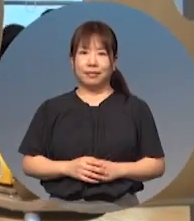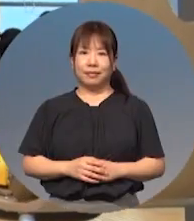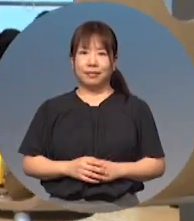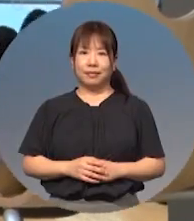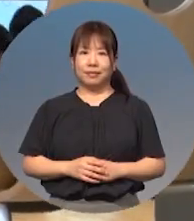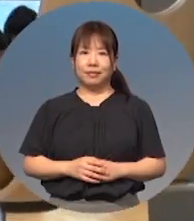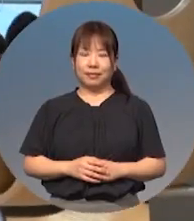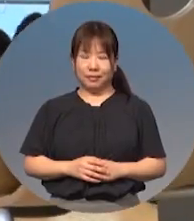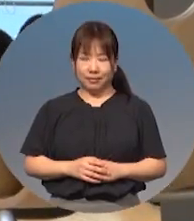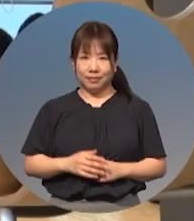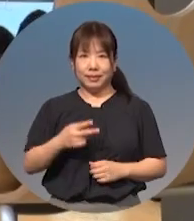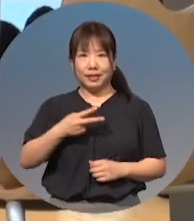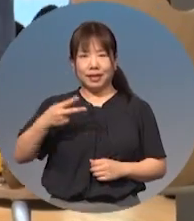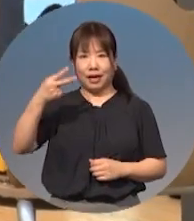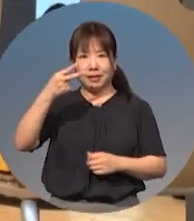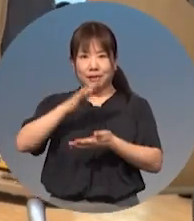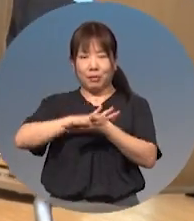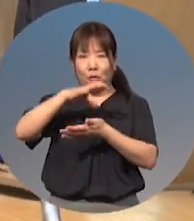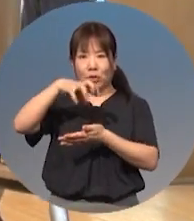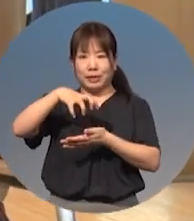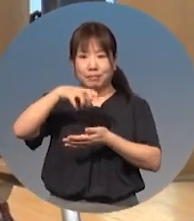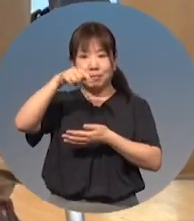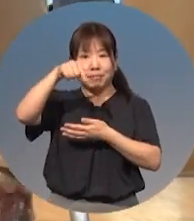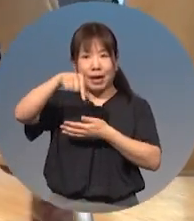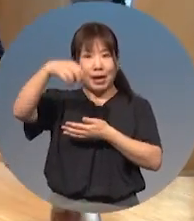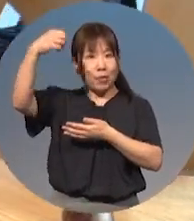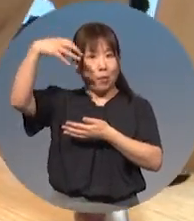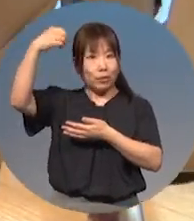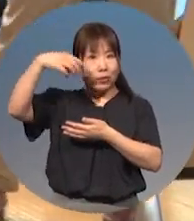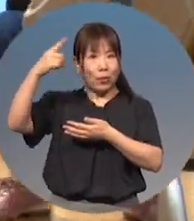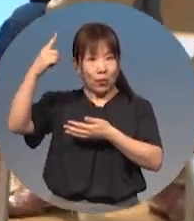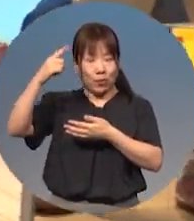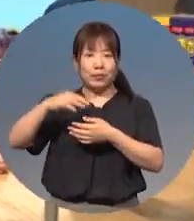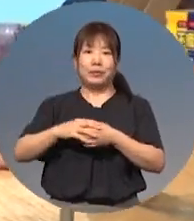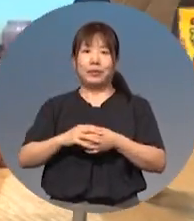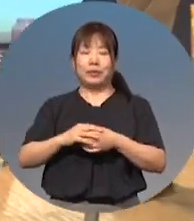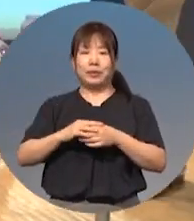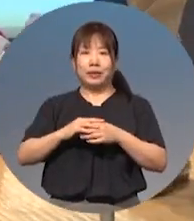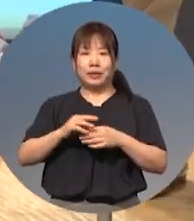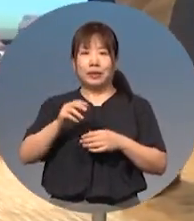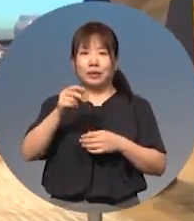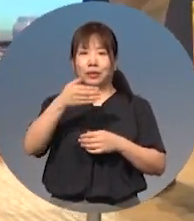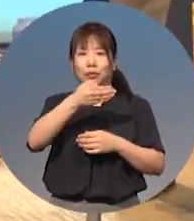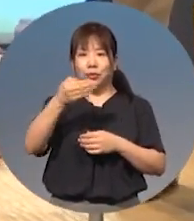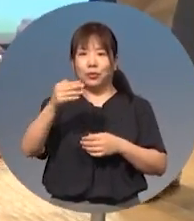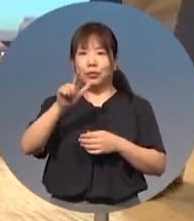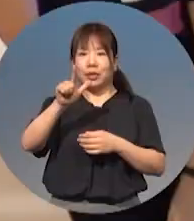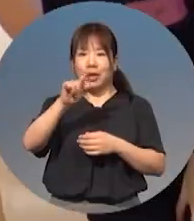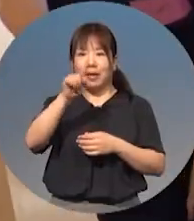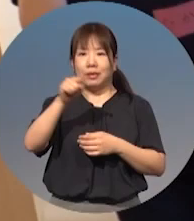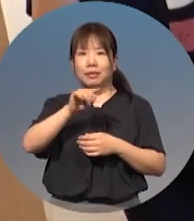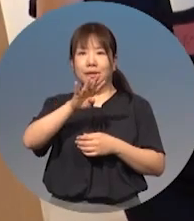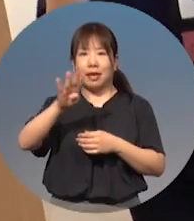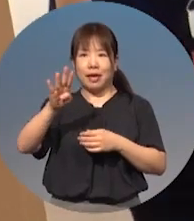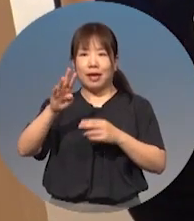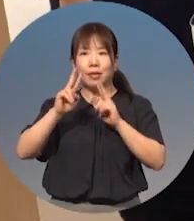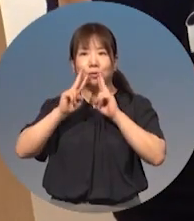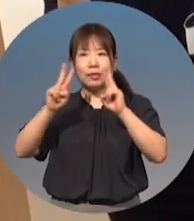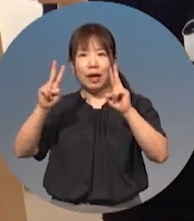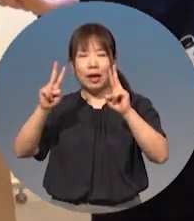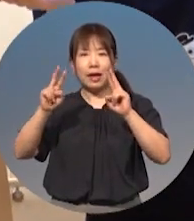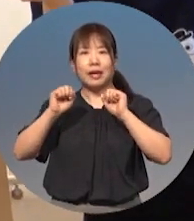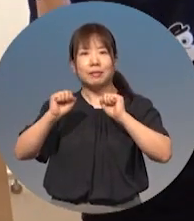2階の病院の前で紅蓮華の歌を歌います